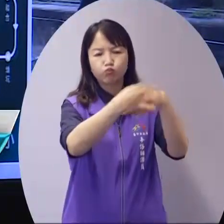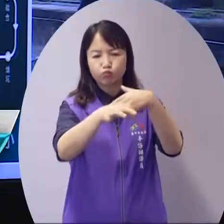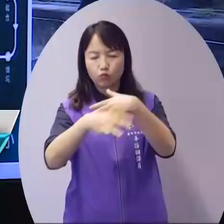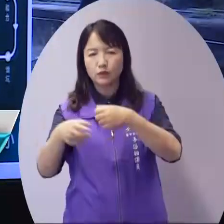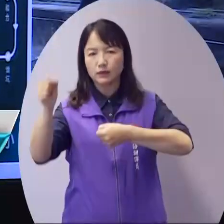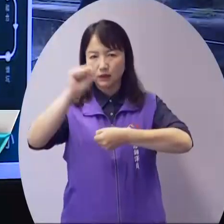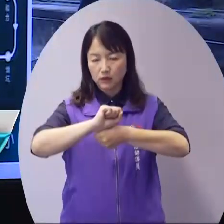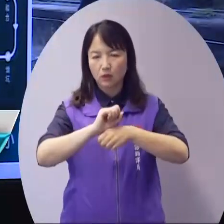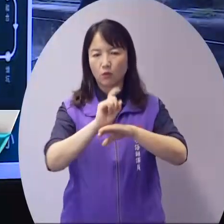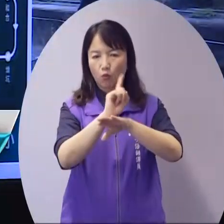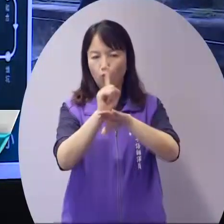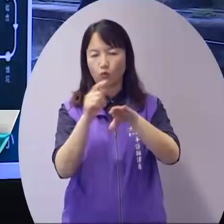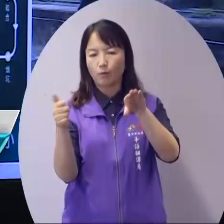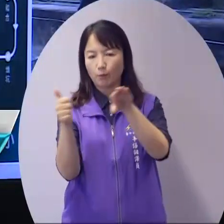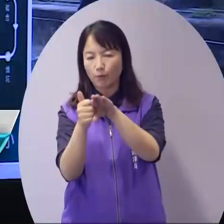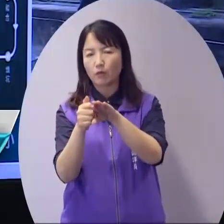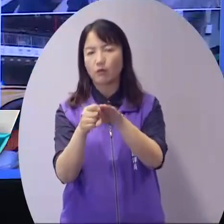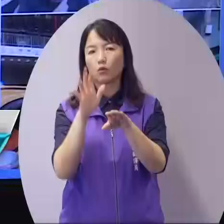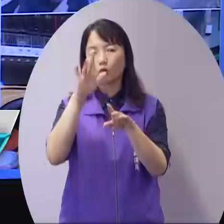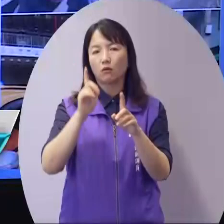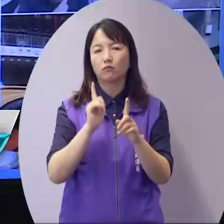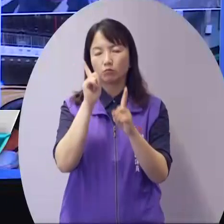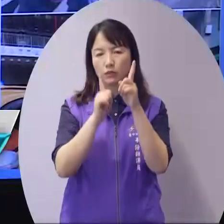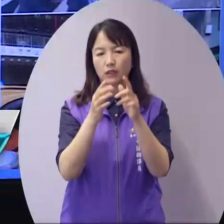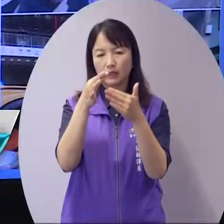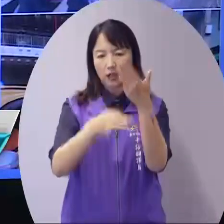给它更弹性化的服务。下一页。